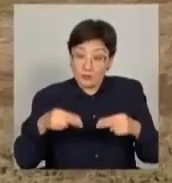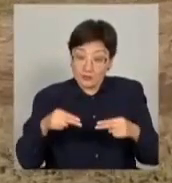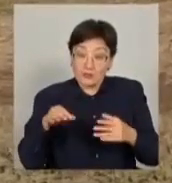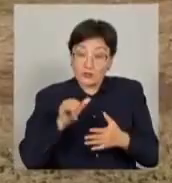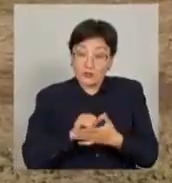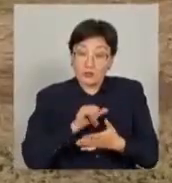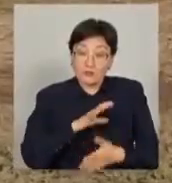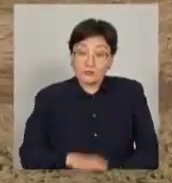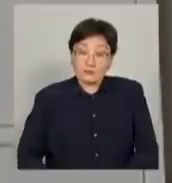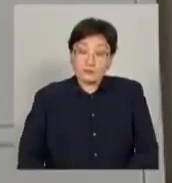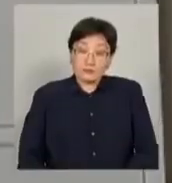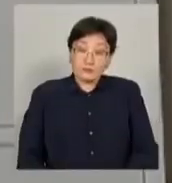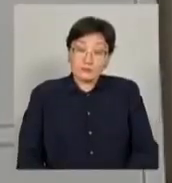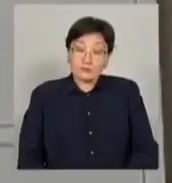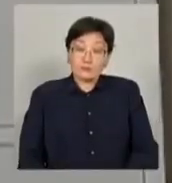koyuldı.